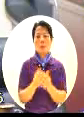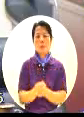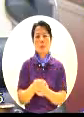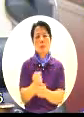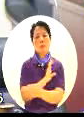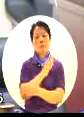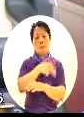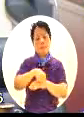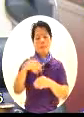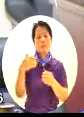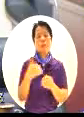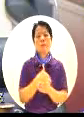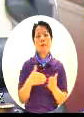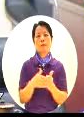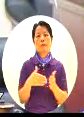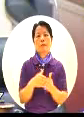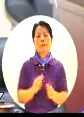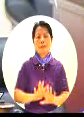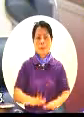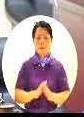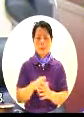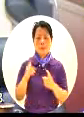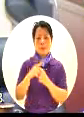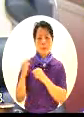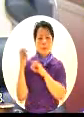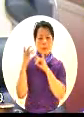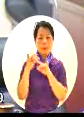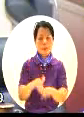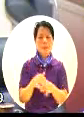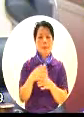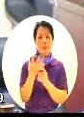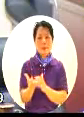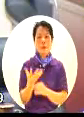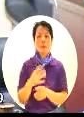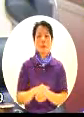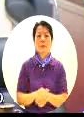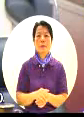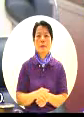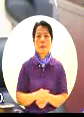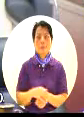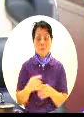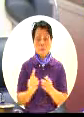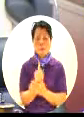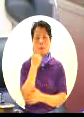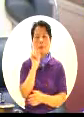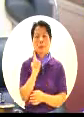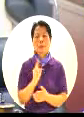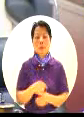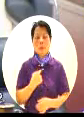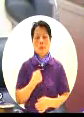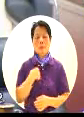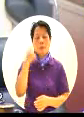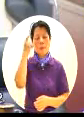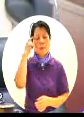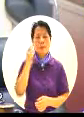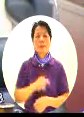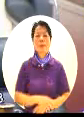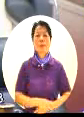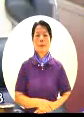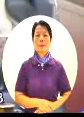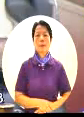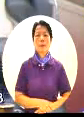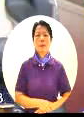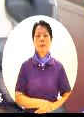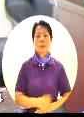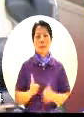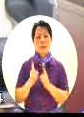了现在的人潮也蛮多的那唯一我个人认为